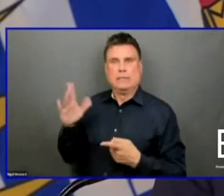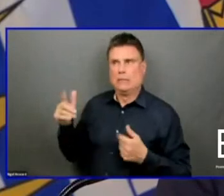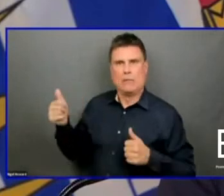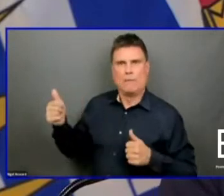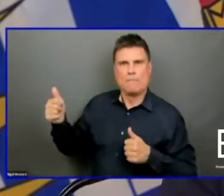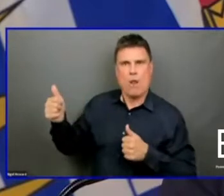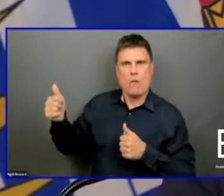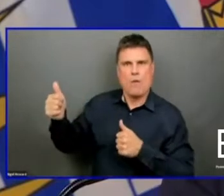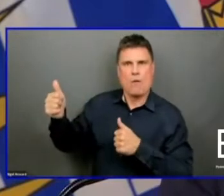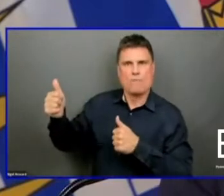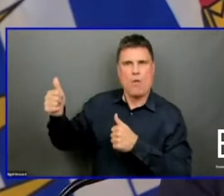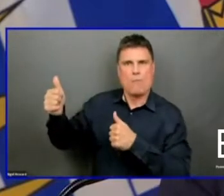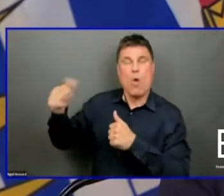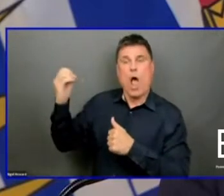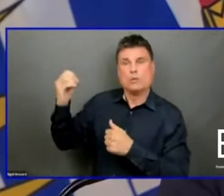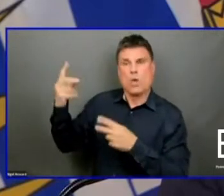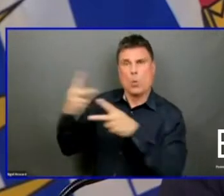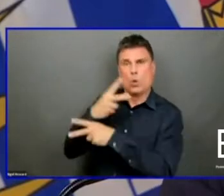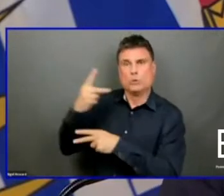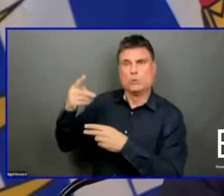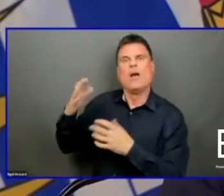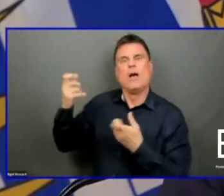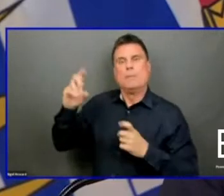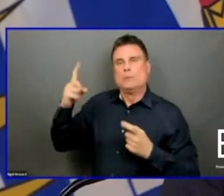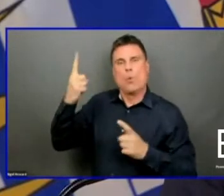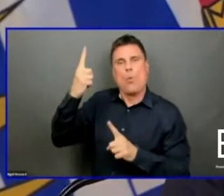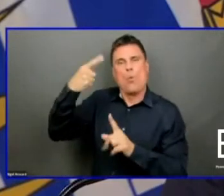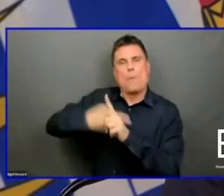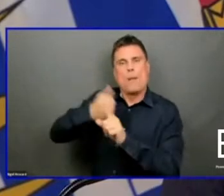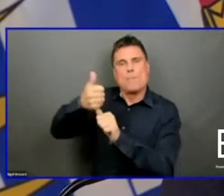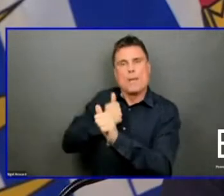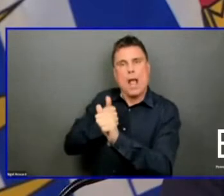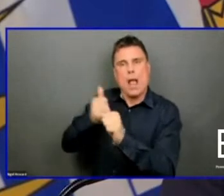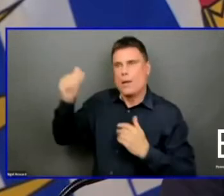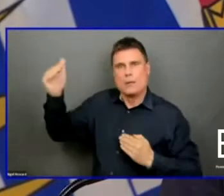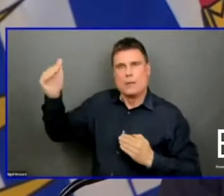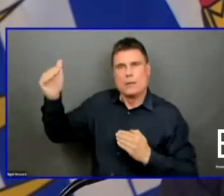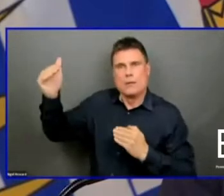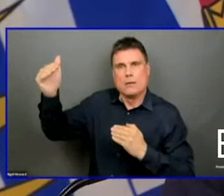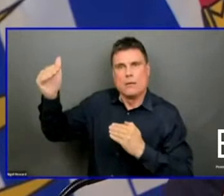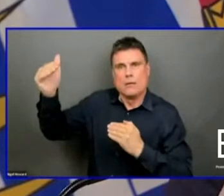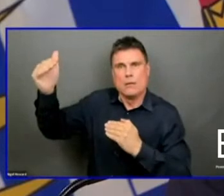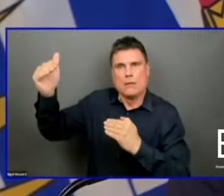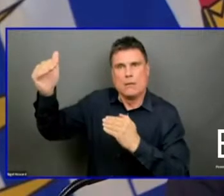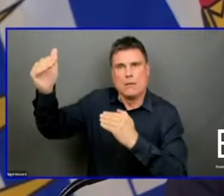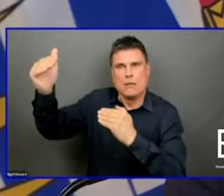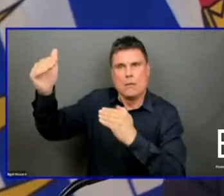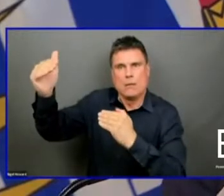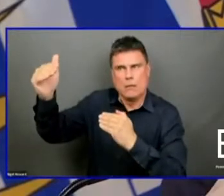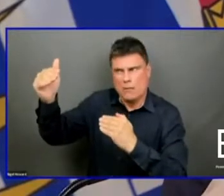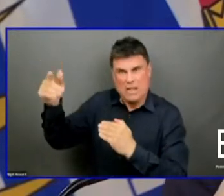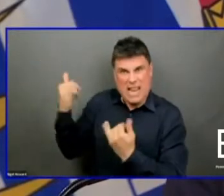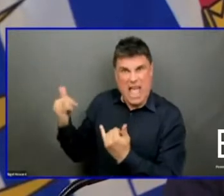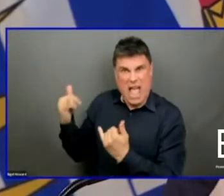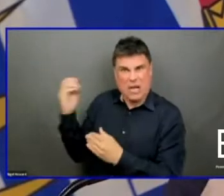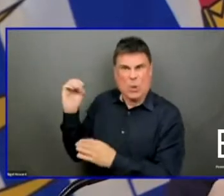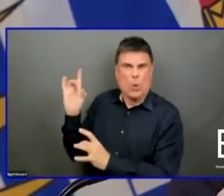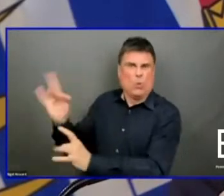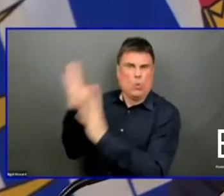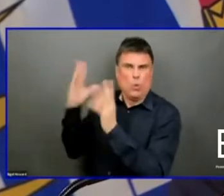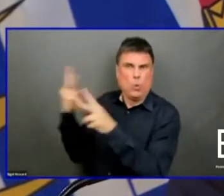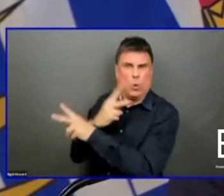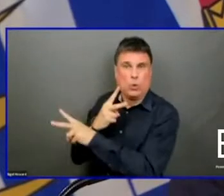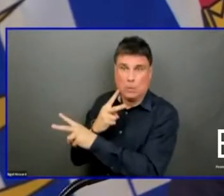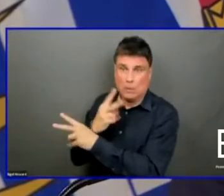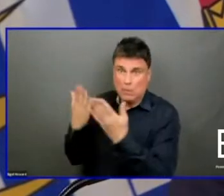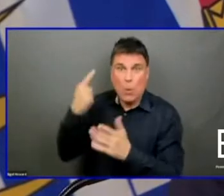时平行进行的，就是这些疫苗是给高风险的社区以及这个必